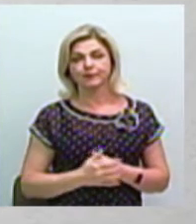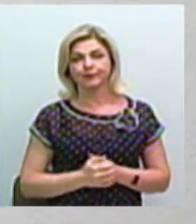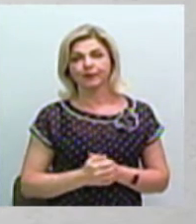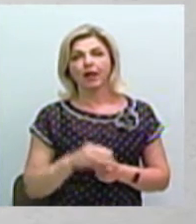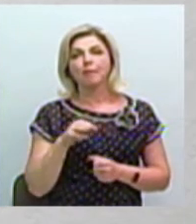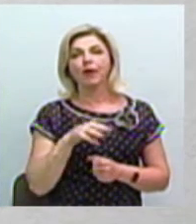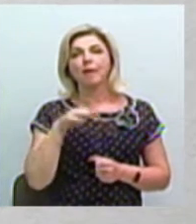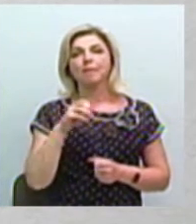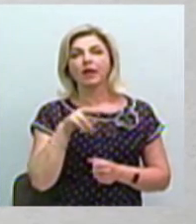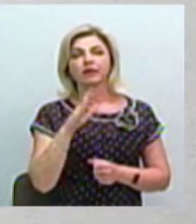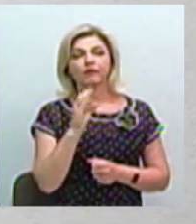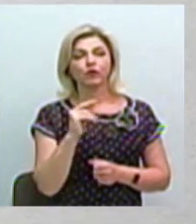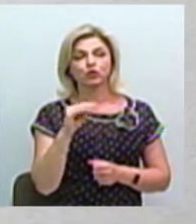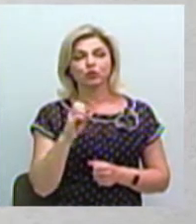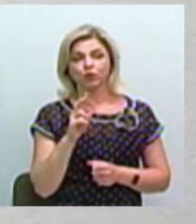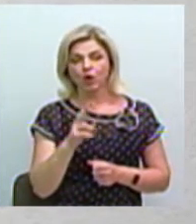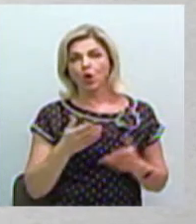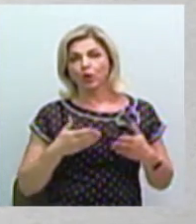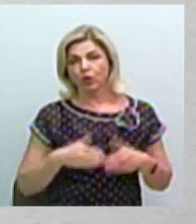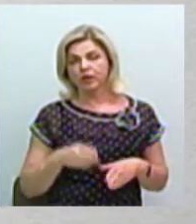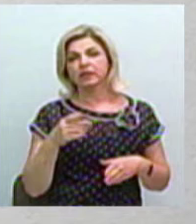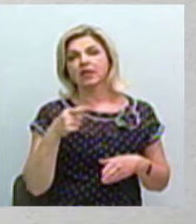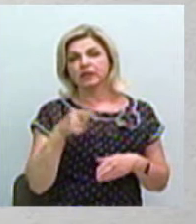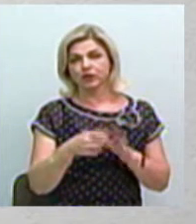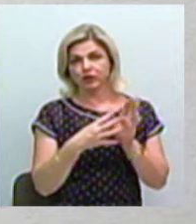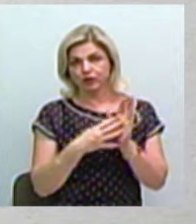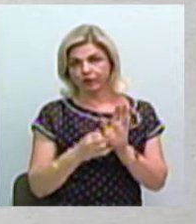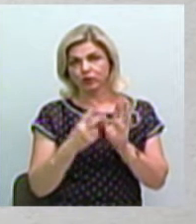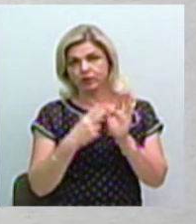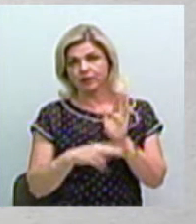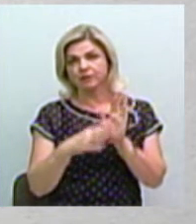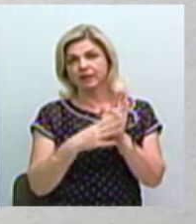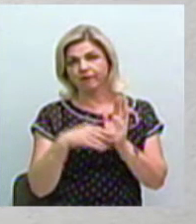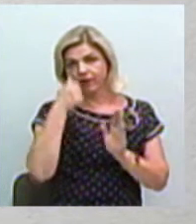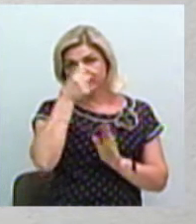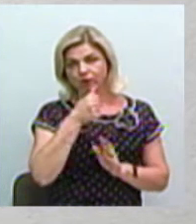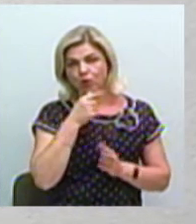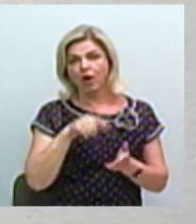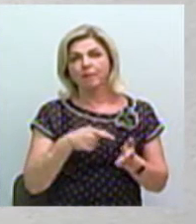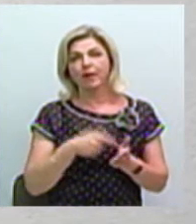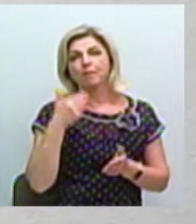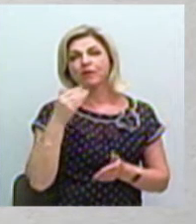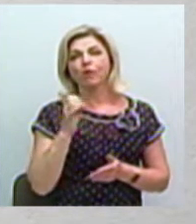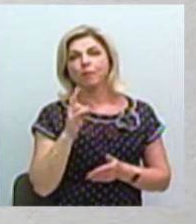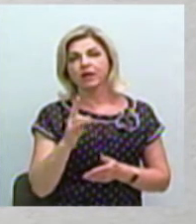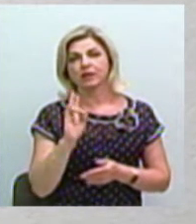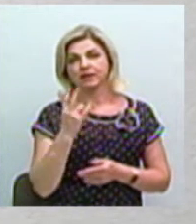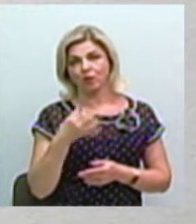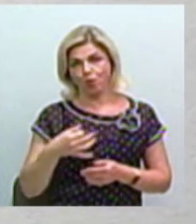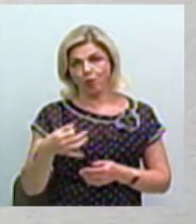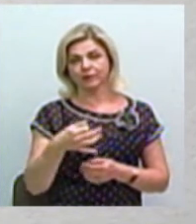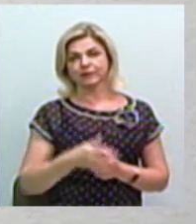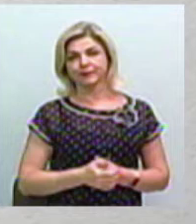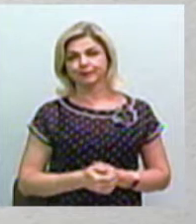Михайло Медведчук. Народився 19 березня 1979 року в місті Первомайськ Миколаївської